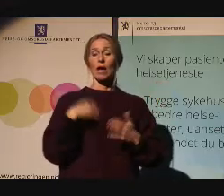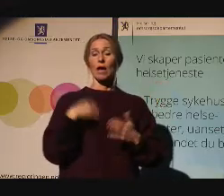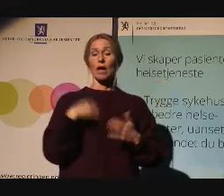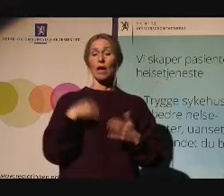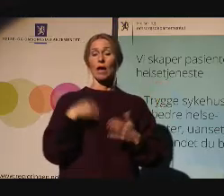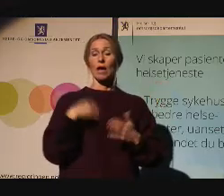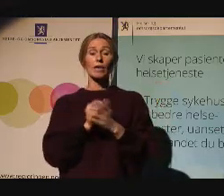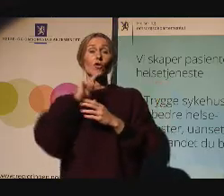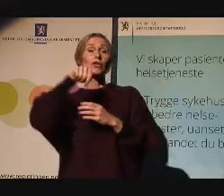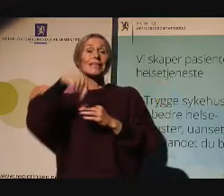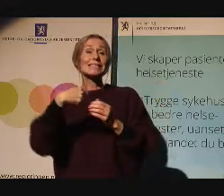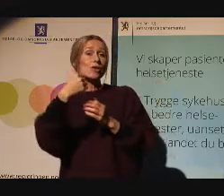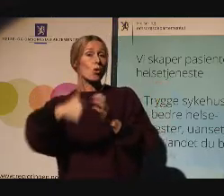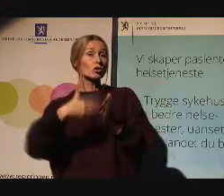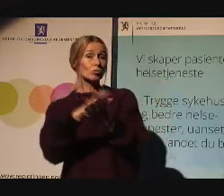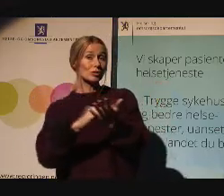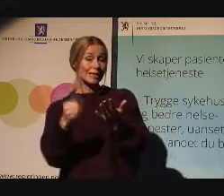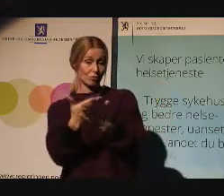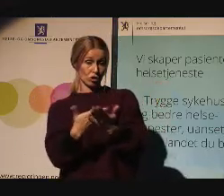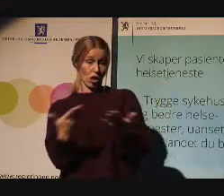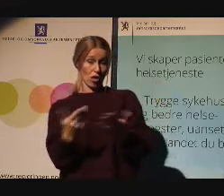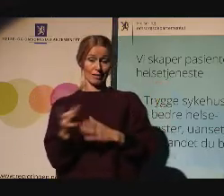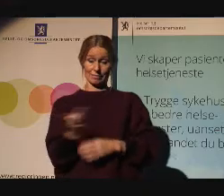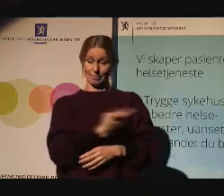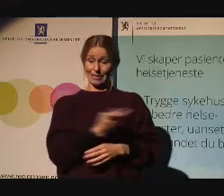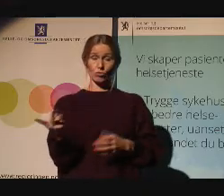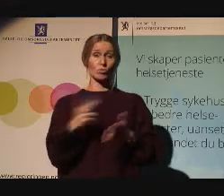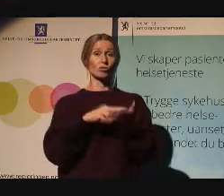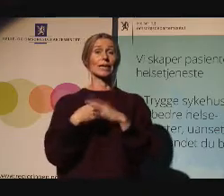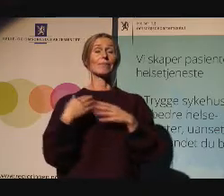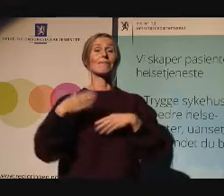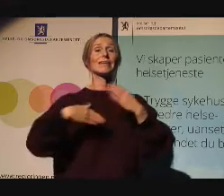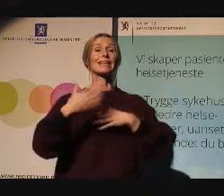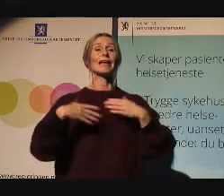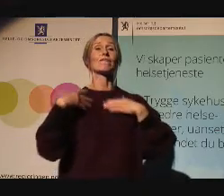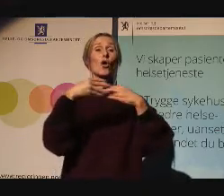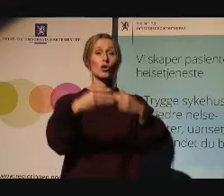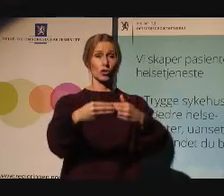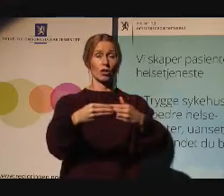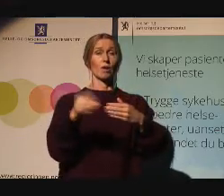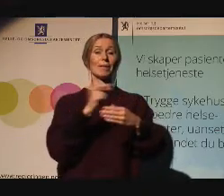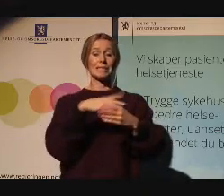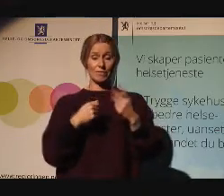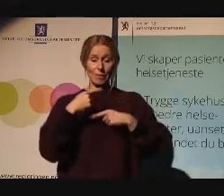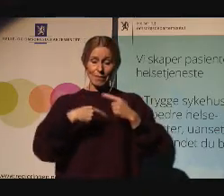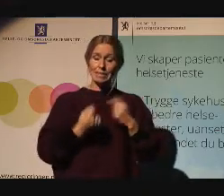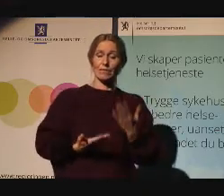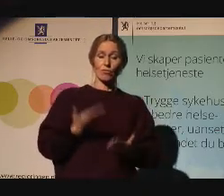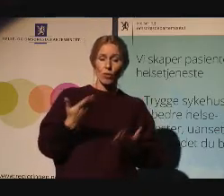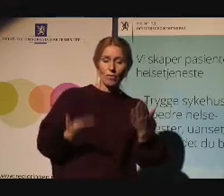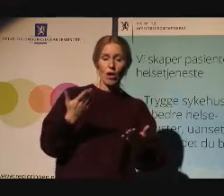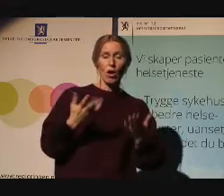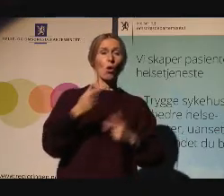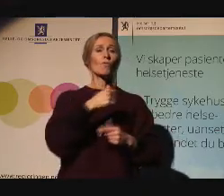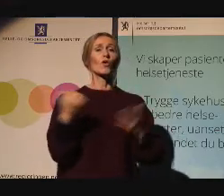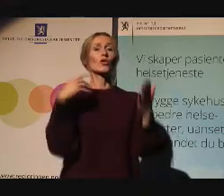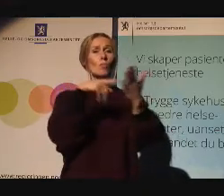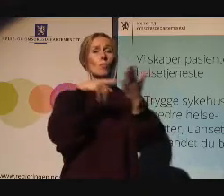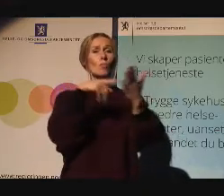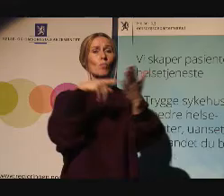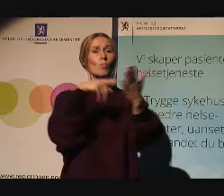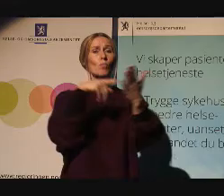Forslaget neste års budsjett er at både begge disse 2 prosjektene blir videreført mens vi fortsetter å evaluere det, og målet vårt er at dette